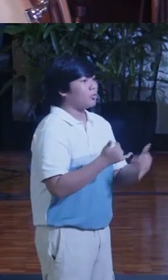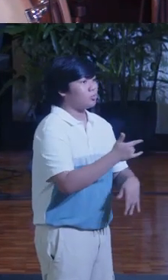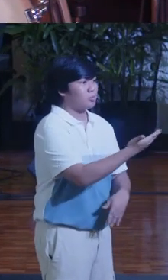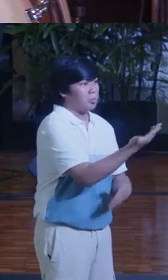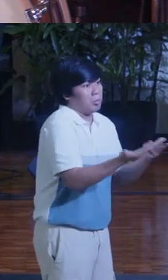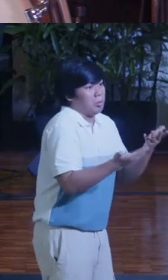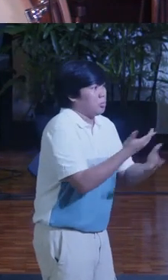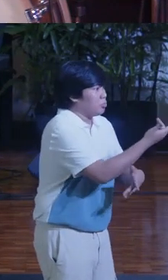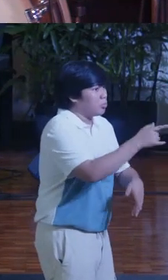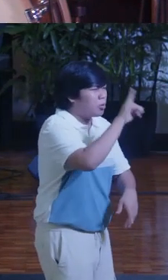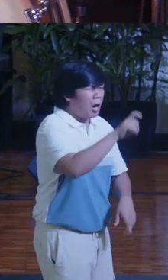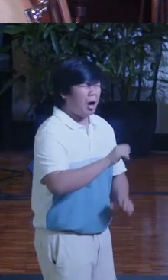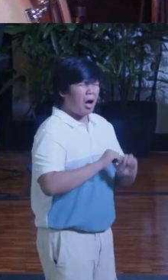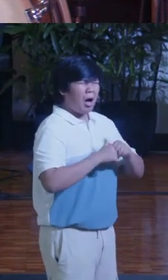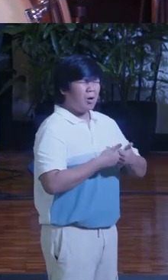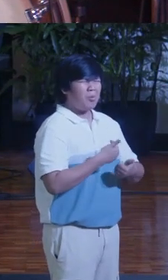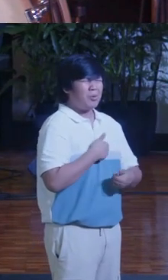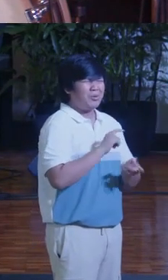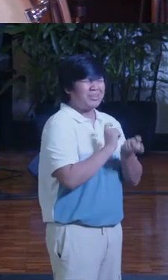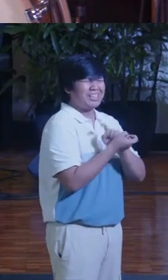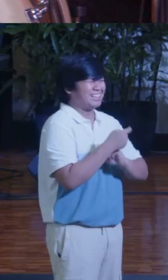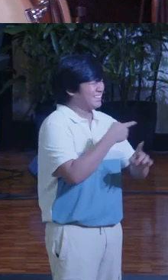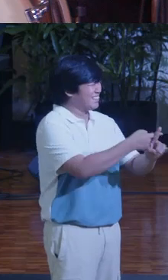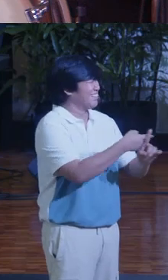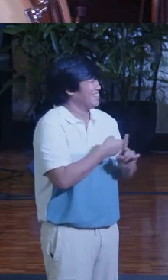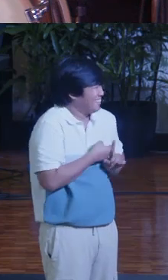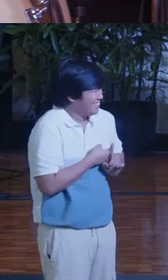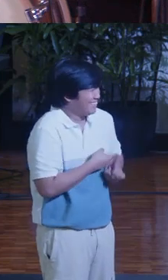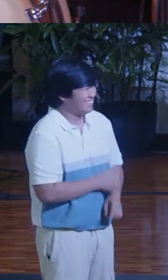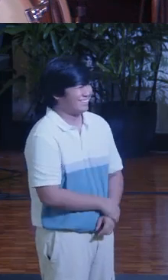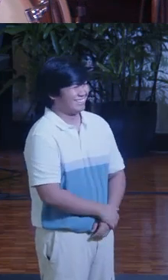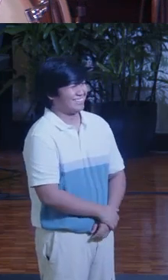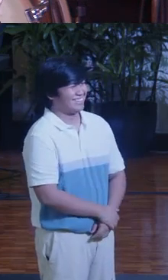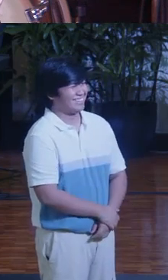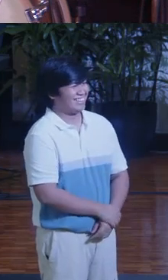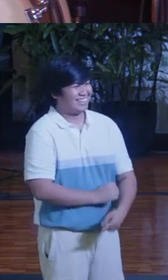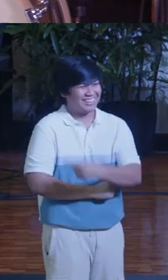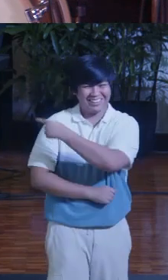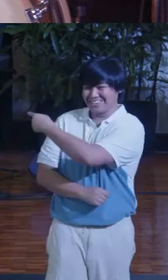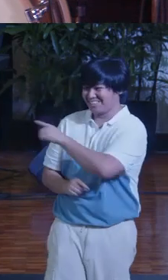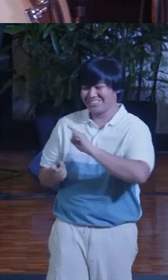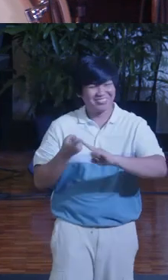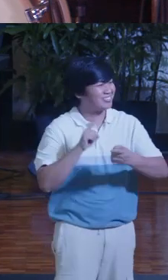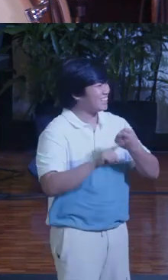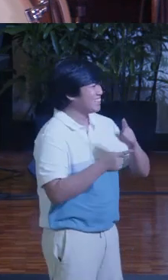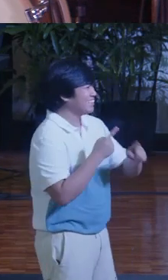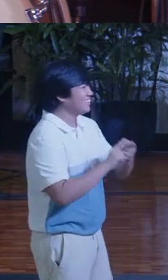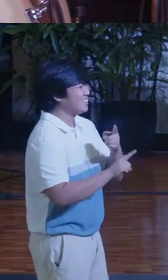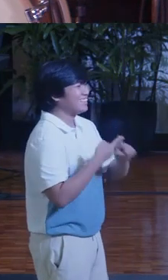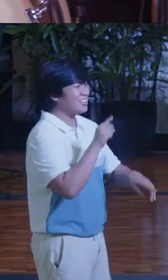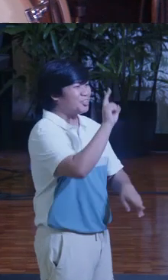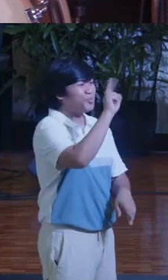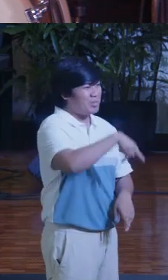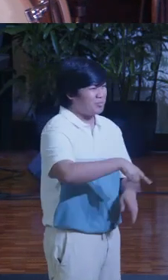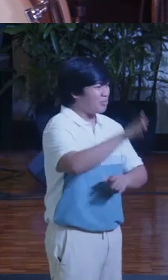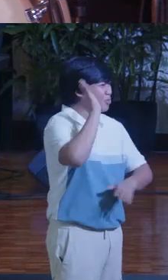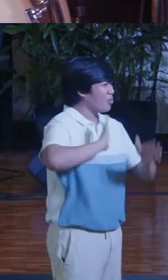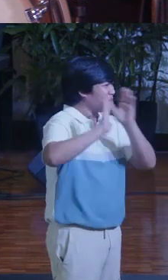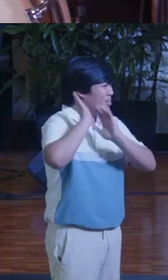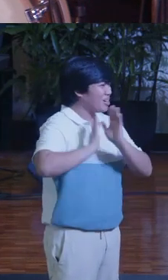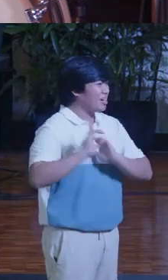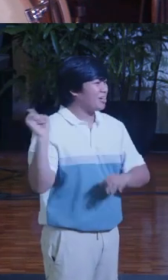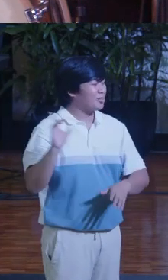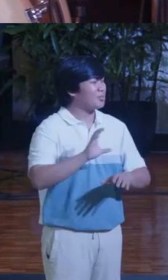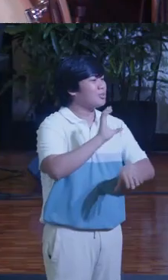Kristiyano. Yung mga kaklase ko po sa UP, kaklase ko sa AIM, nung humingi si Bebet